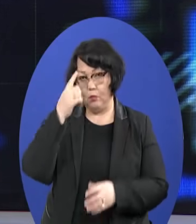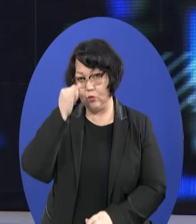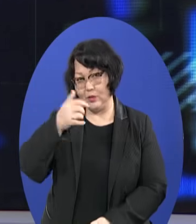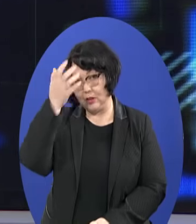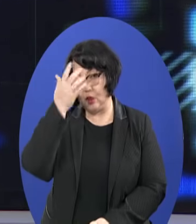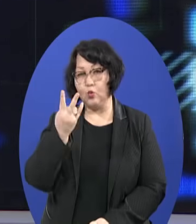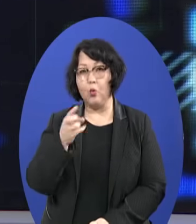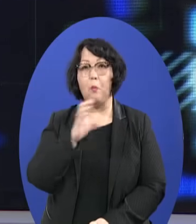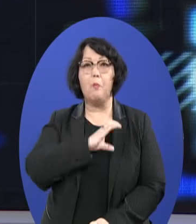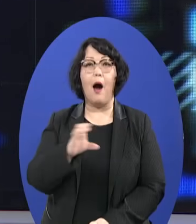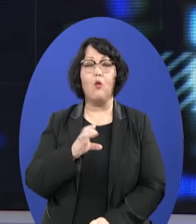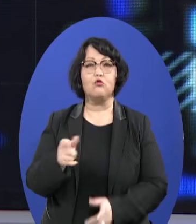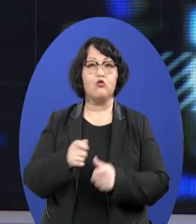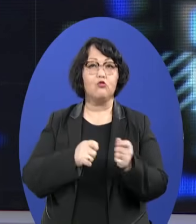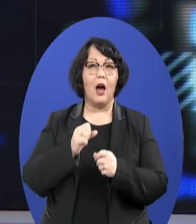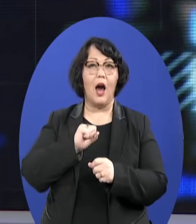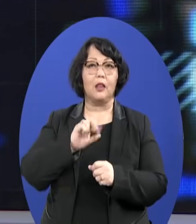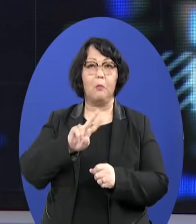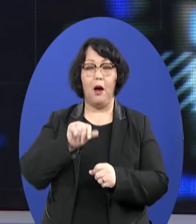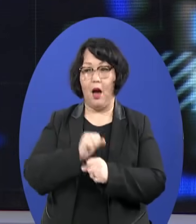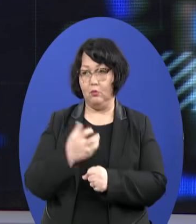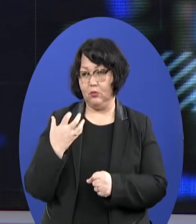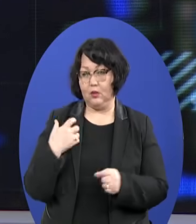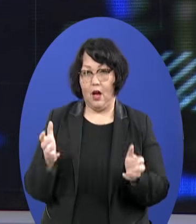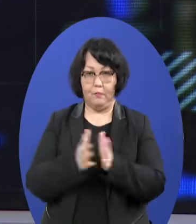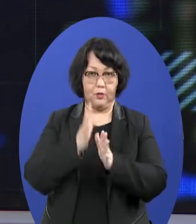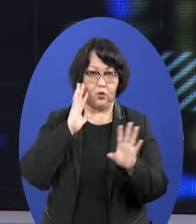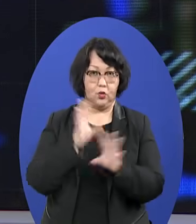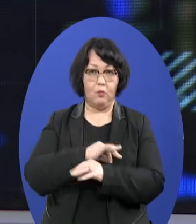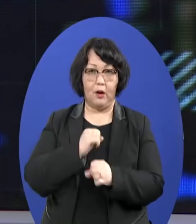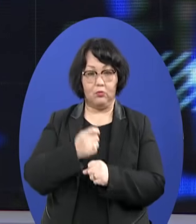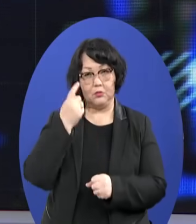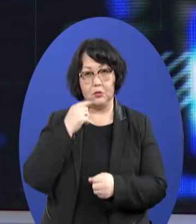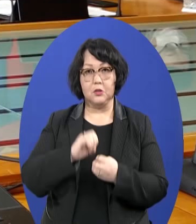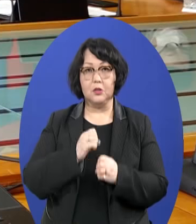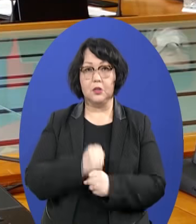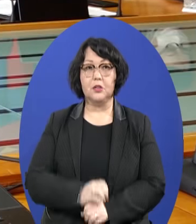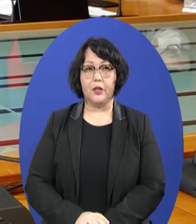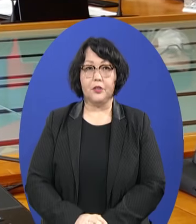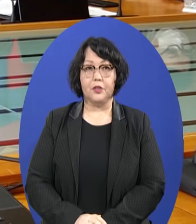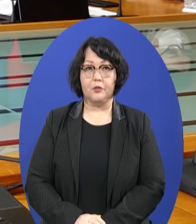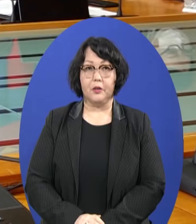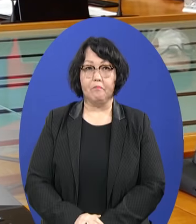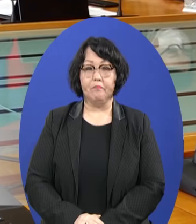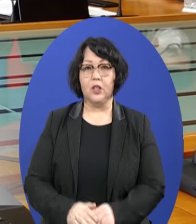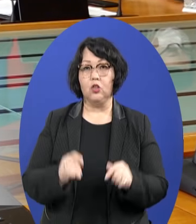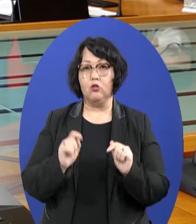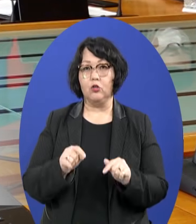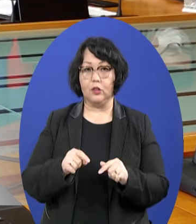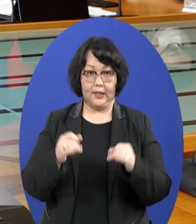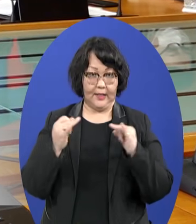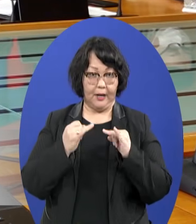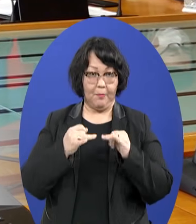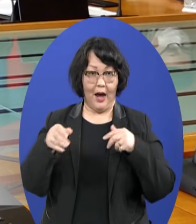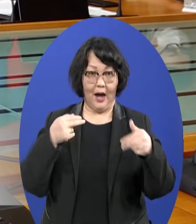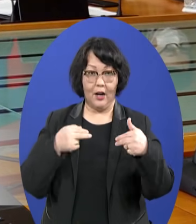байгууллагын суурин зохицуулагчийн албанаас хамтран санаачилж байгуулжээ. Өнөөдөр Сахимар улсын